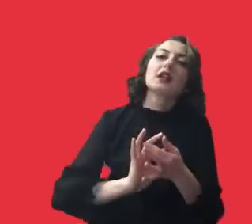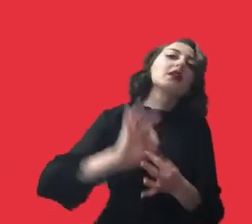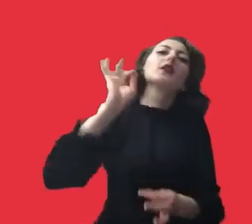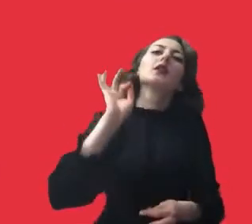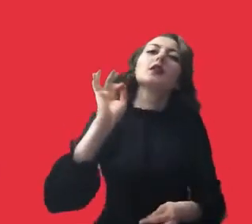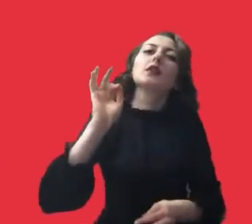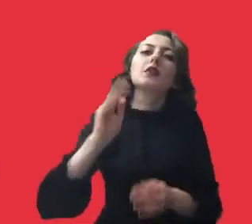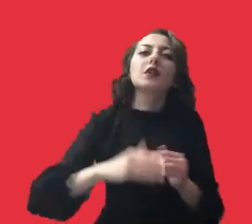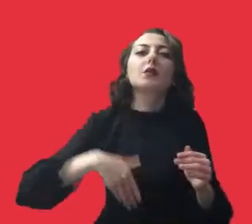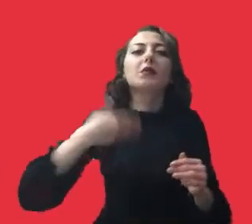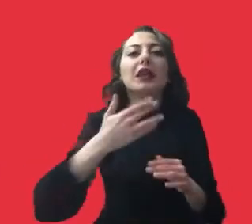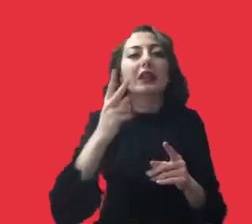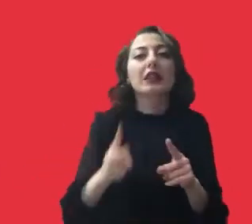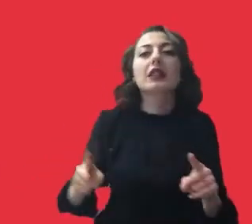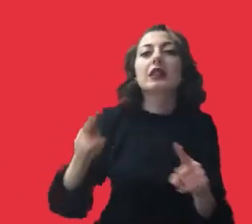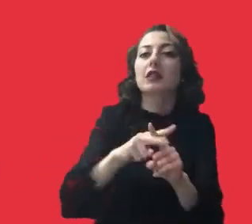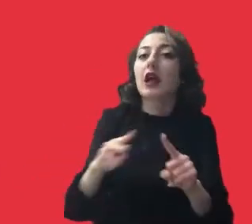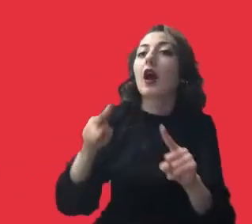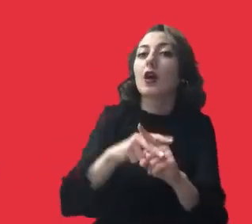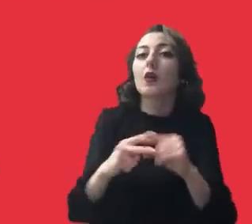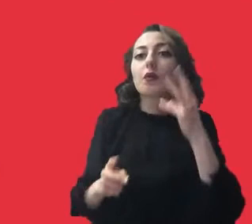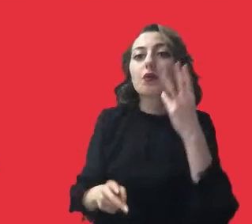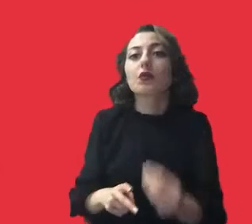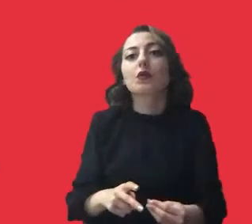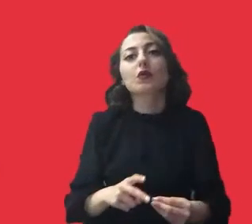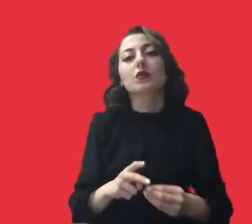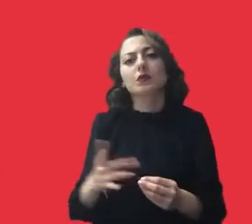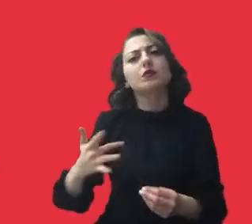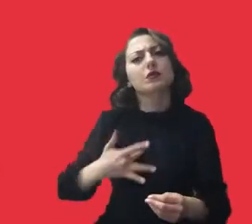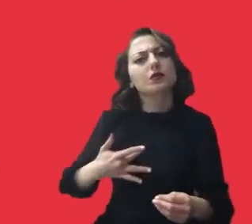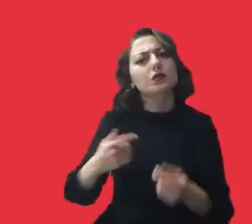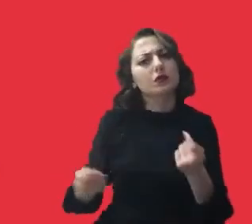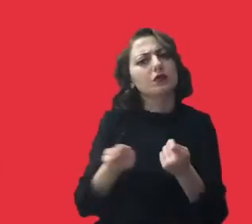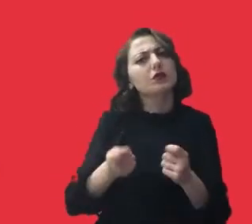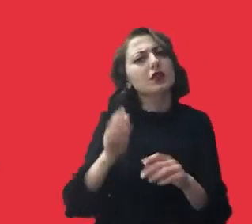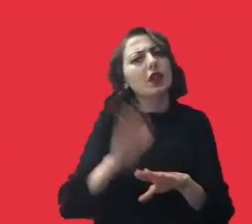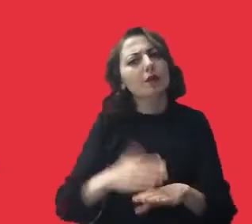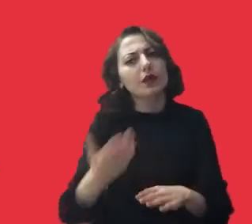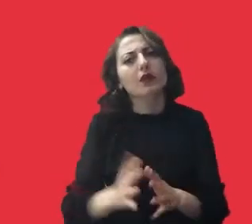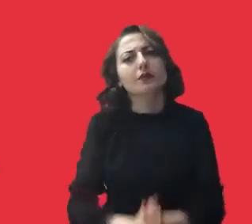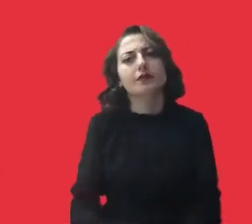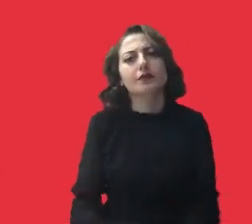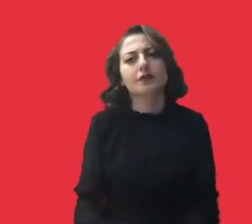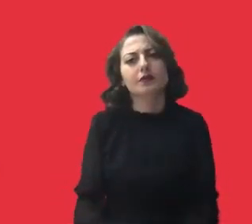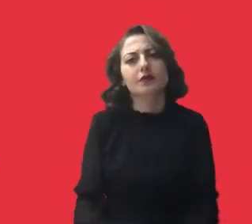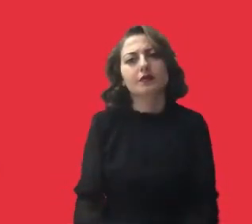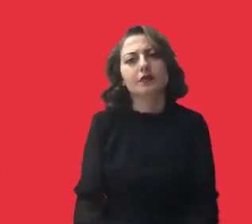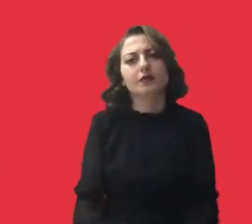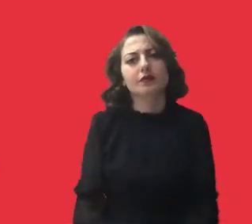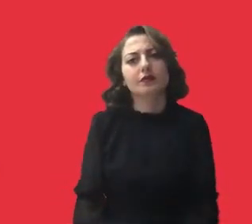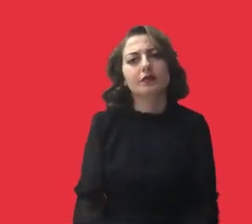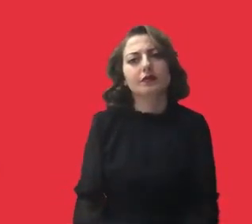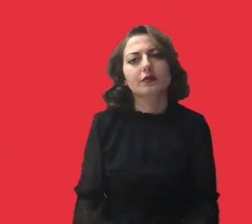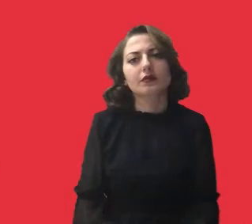kurumlara dahil also olup individuals got involved in gönüllü certain çalışmalar yaptılar organizations, and aslında. they conducted voluntary work Eee, in o order